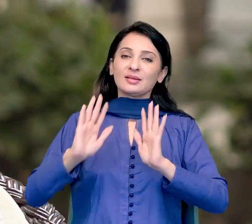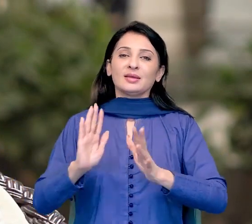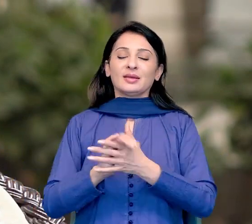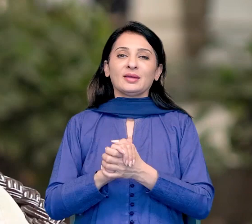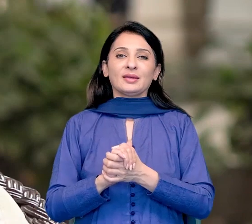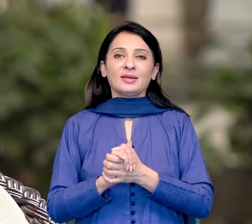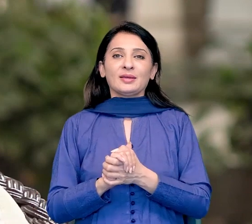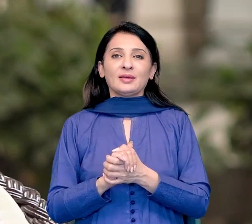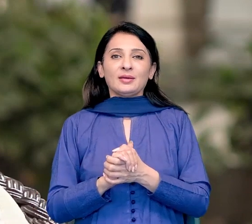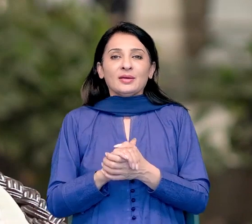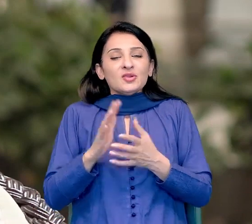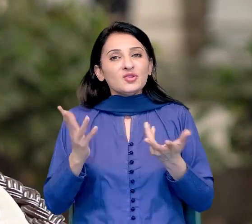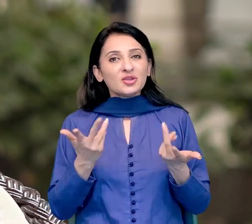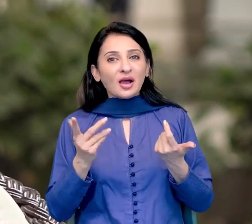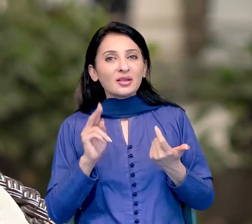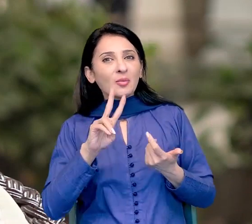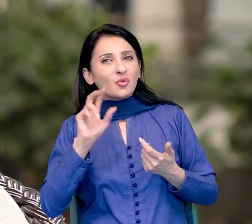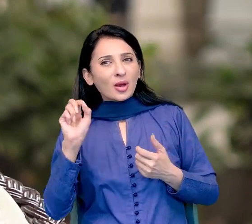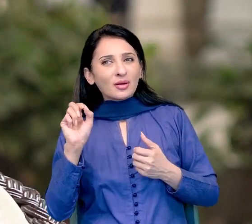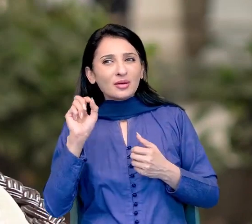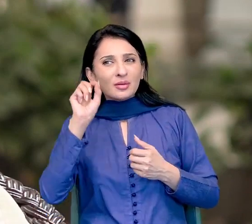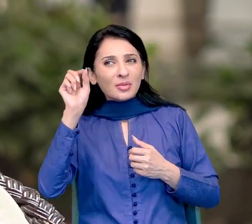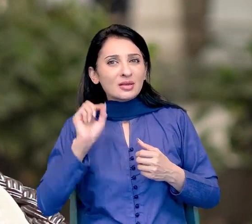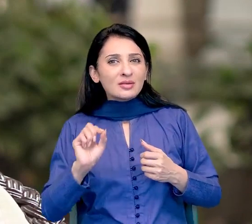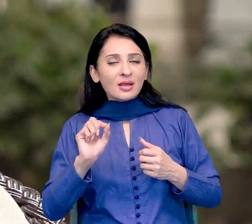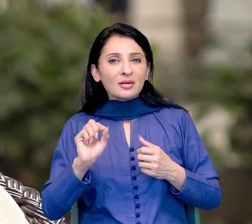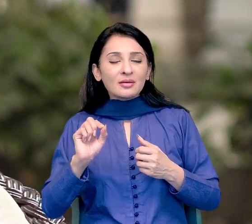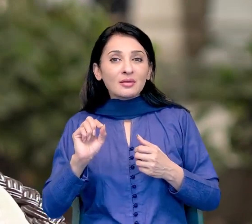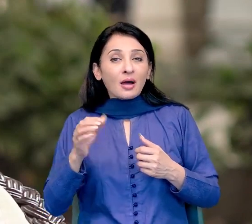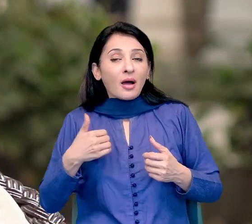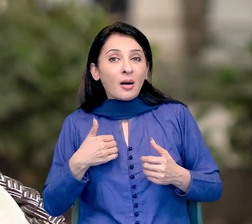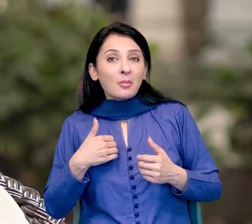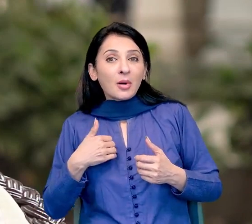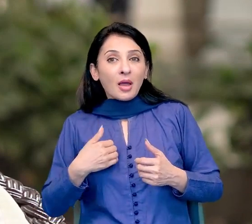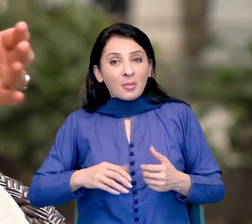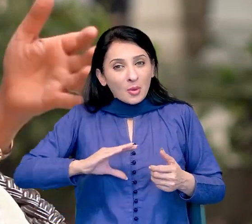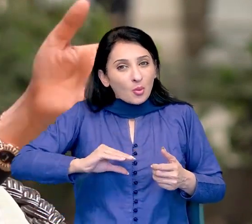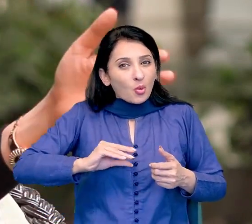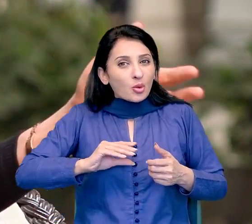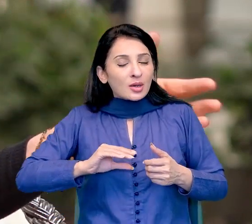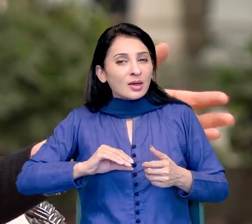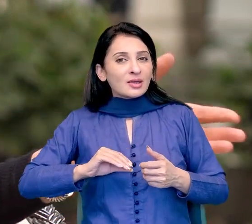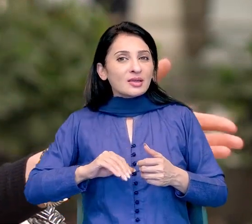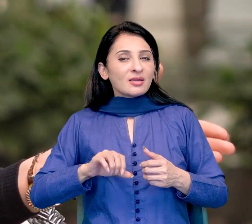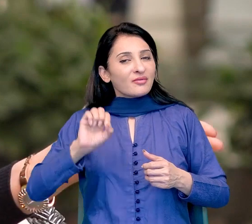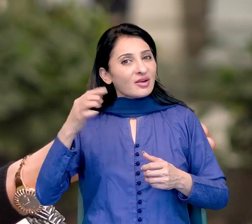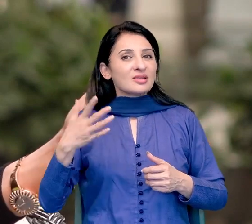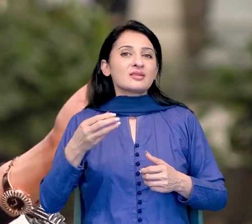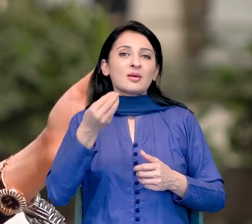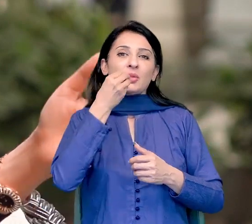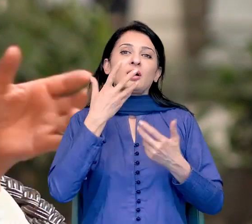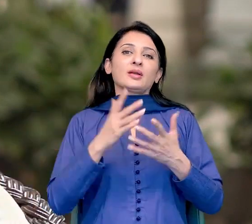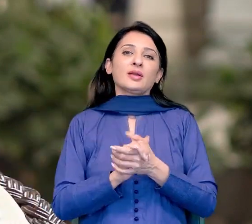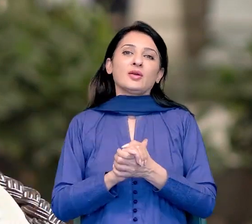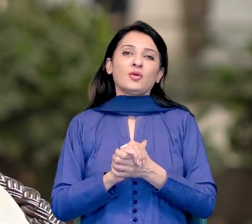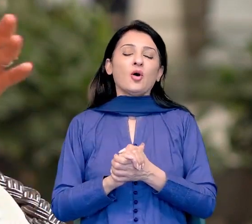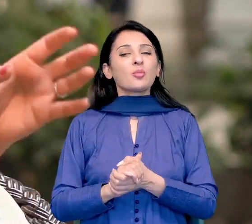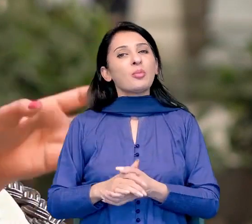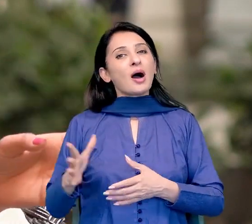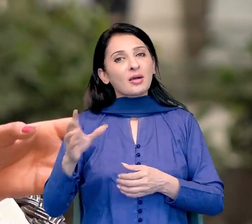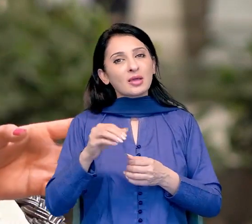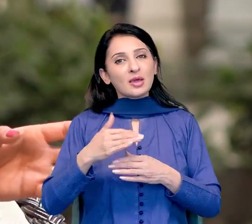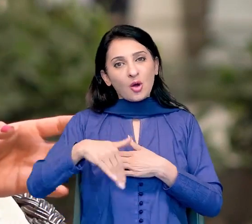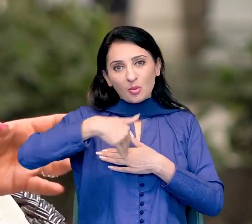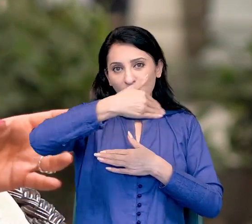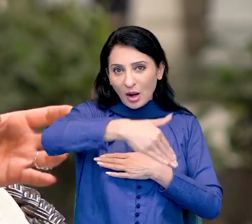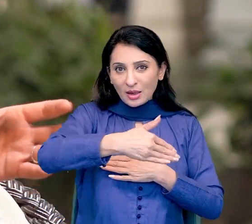It's hard. Right now ہو سکتا ہے ہم 20% فزیکل ہنگر کے لیے کھا رہے ہو, باقی سارا 80% ہمارا کھانا جو ہے وہ ان